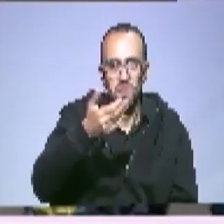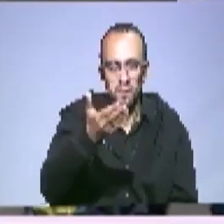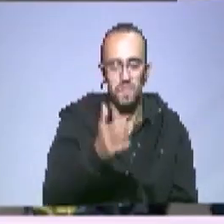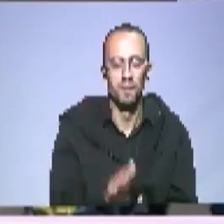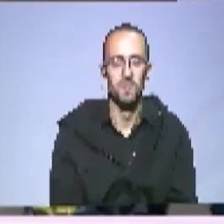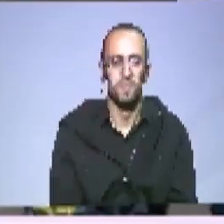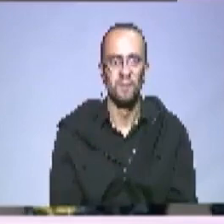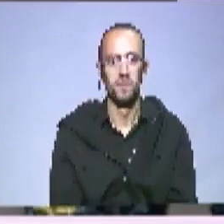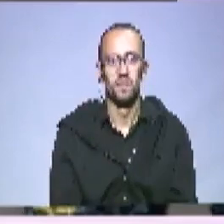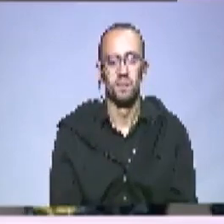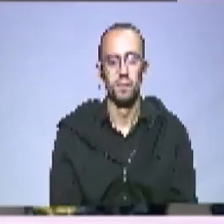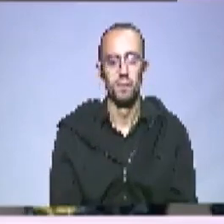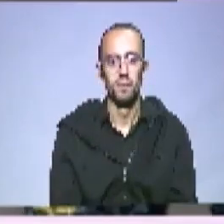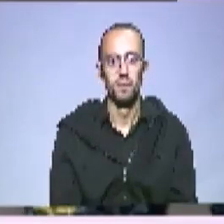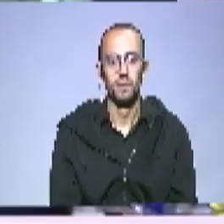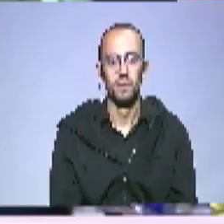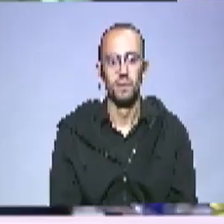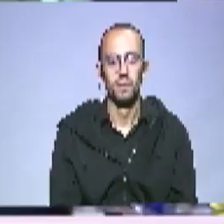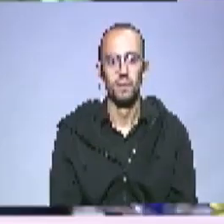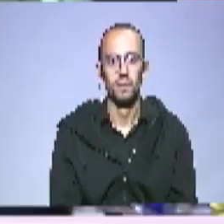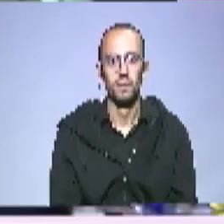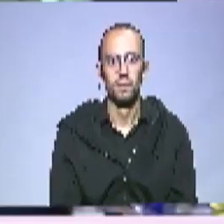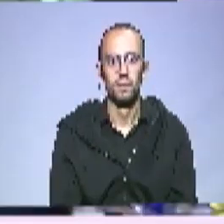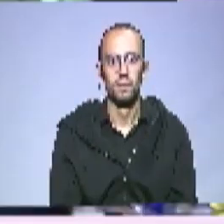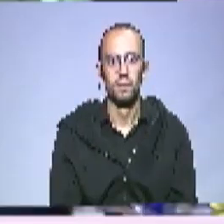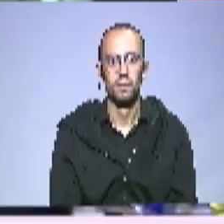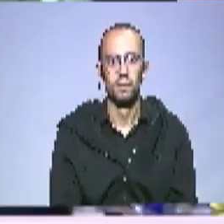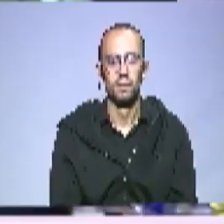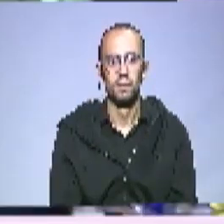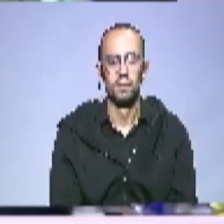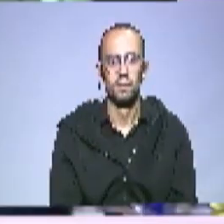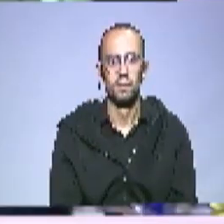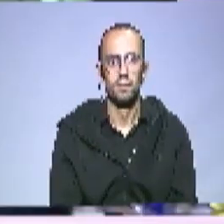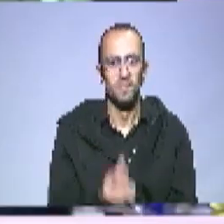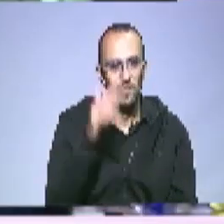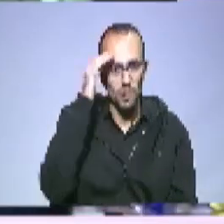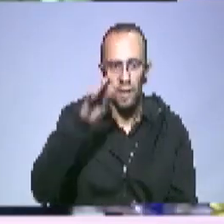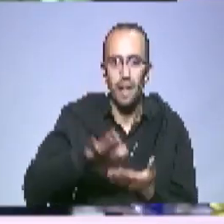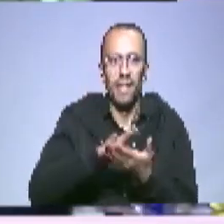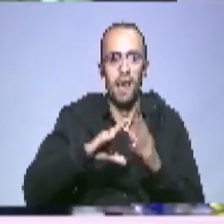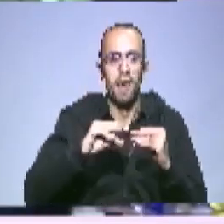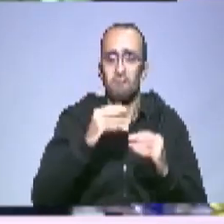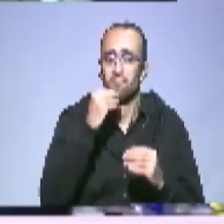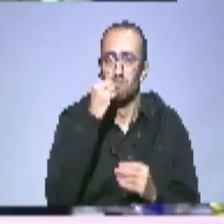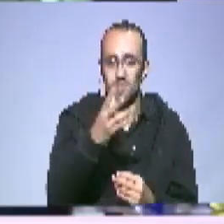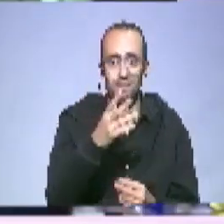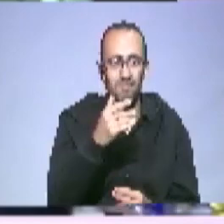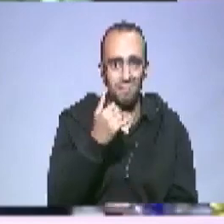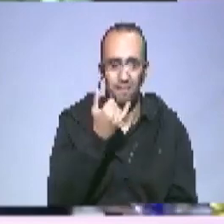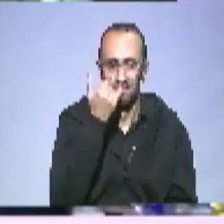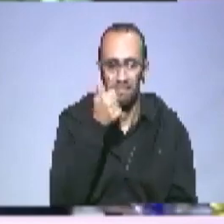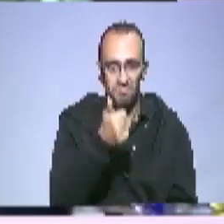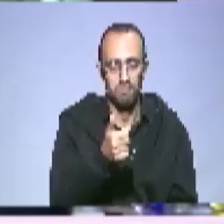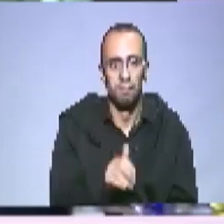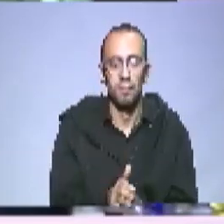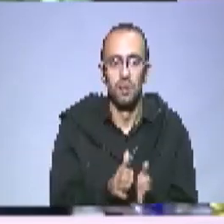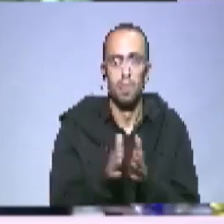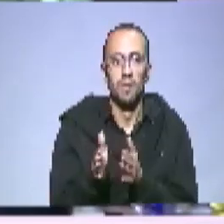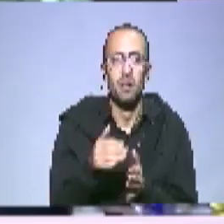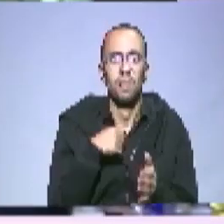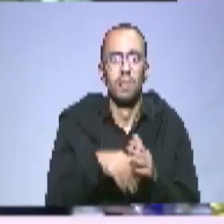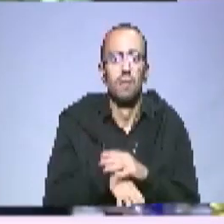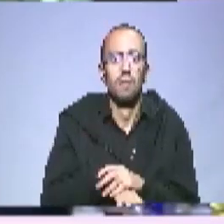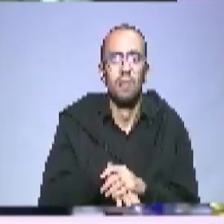الله يخليكي. تسلم ايديك على الكيكة الجميلة دي. ربنا يخليكي، ميرسي ميرسي يا استاذة مريم. معلش انا عايزة